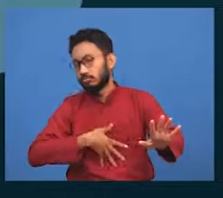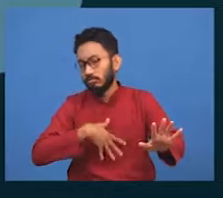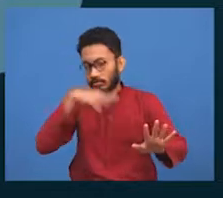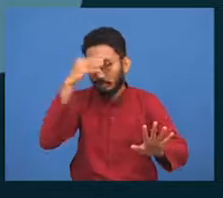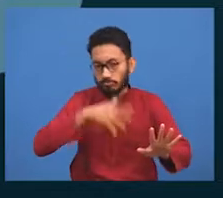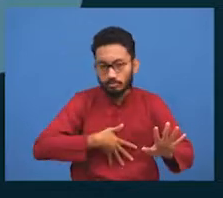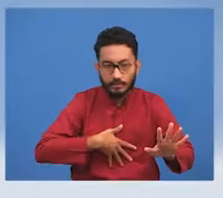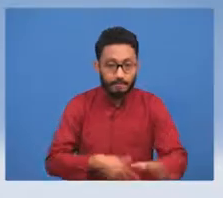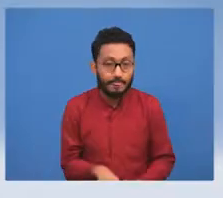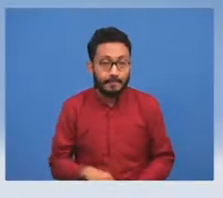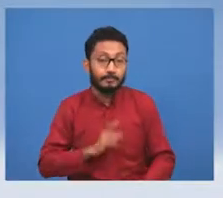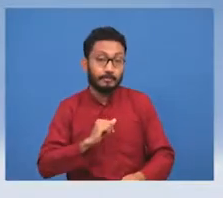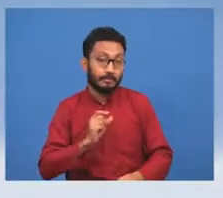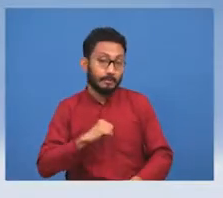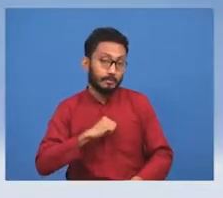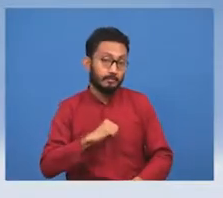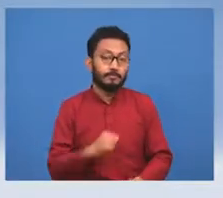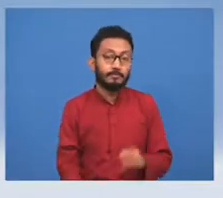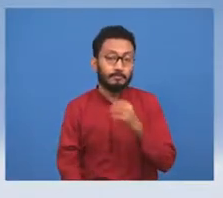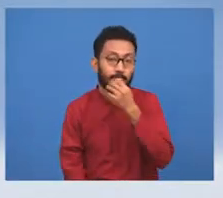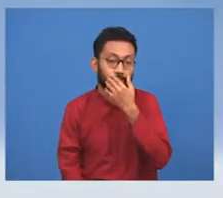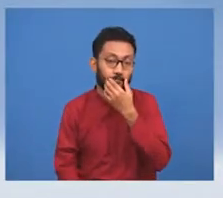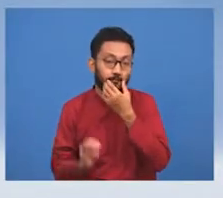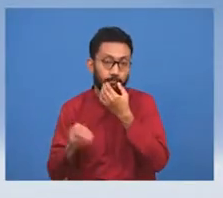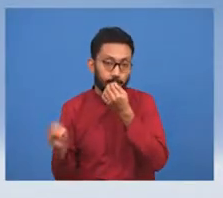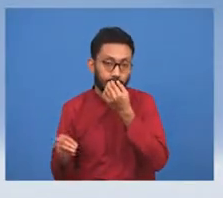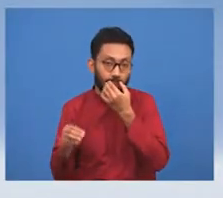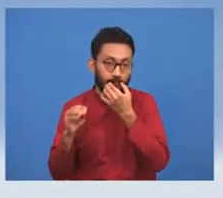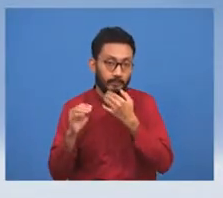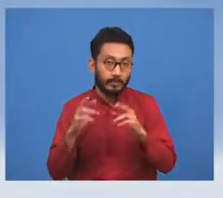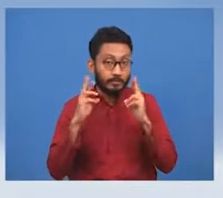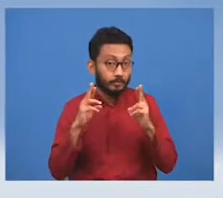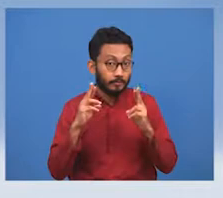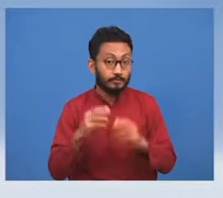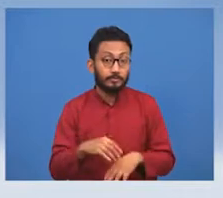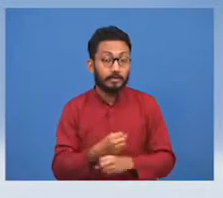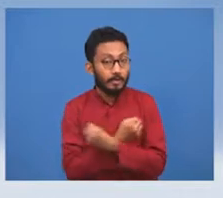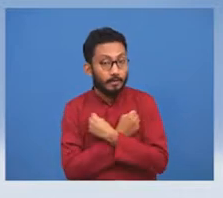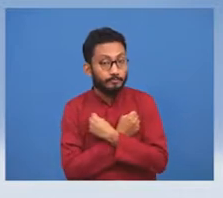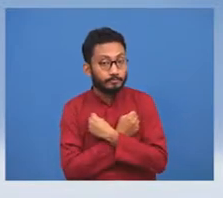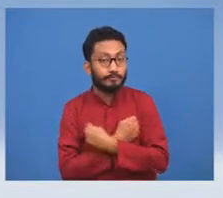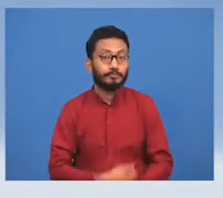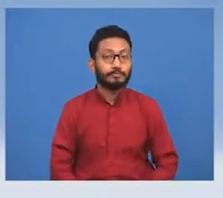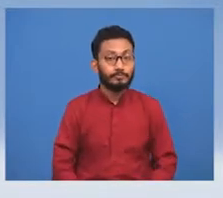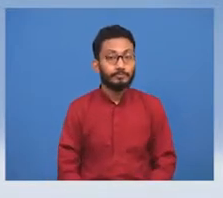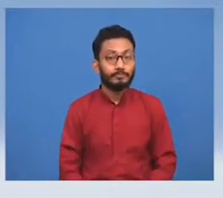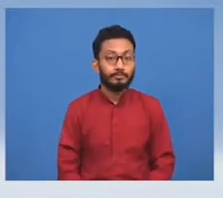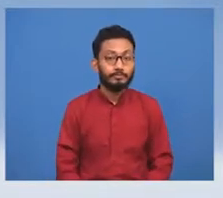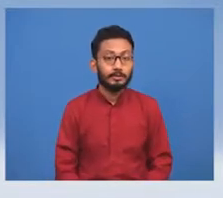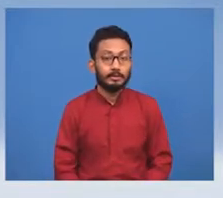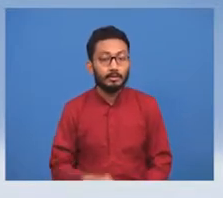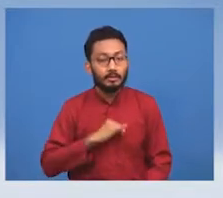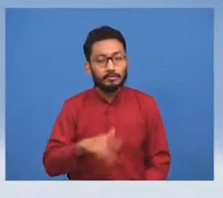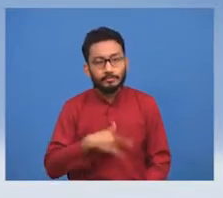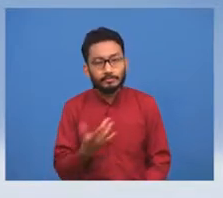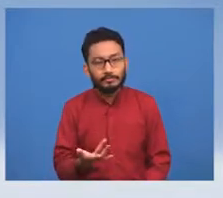itu sendiri. Murid-murid yang saya sayangi sekalian, bagaimana faham dengan pembelajaran hari ini? Saya rasa anda semua